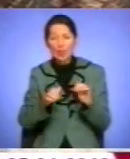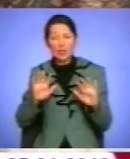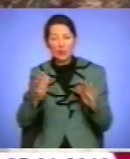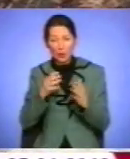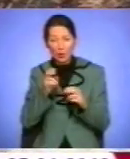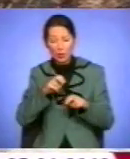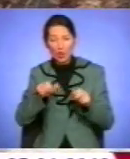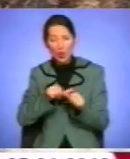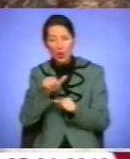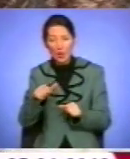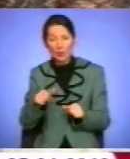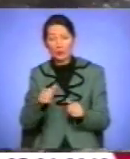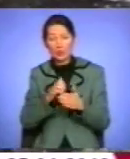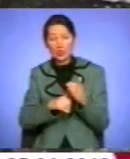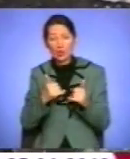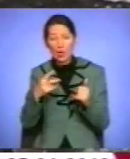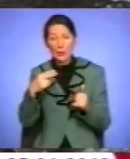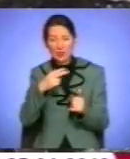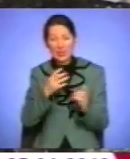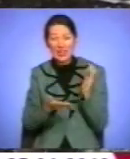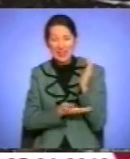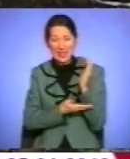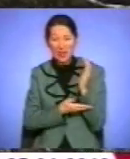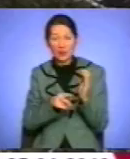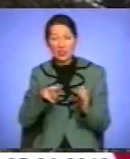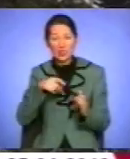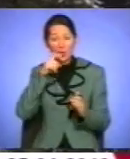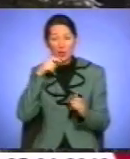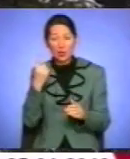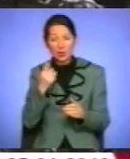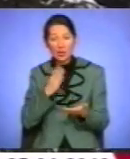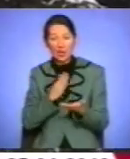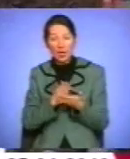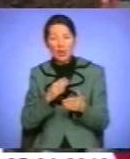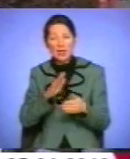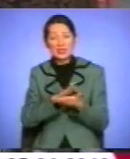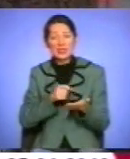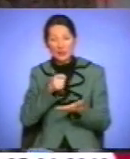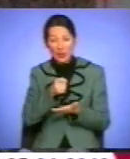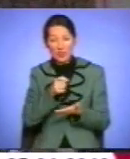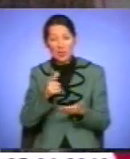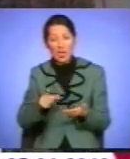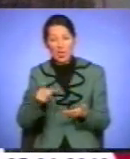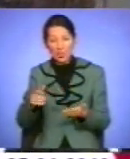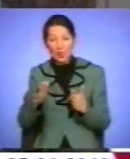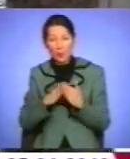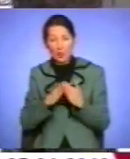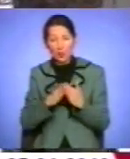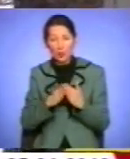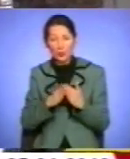Приводом для підрізання дерев на Лесі Українки 1 стало звернення жителів будинку. Я маю письмо. Звідти до